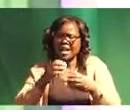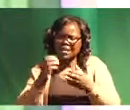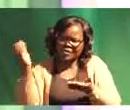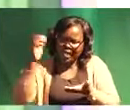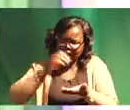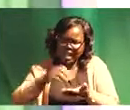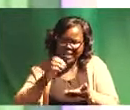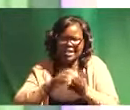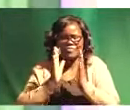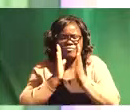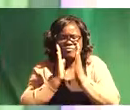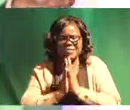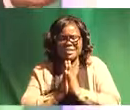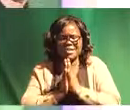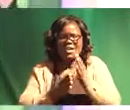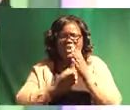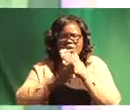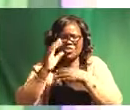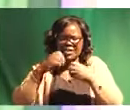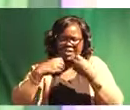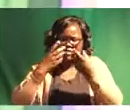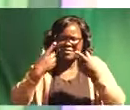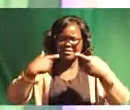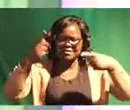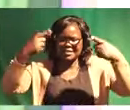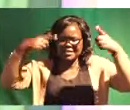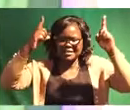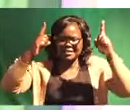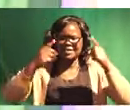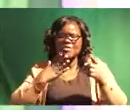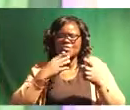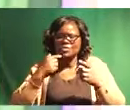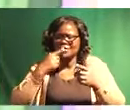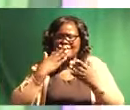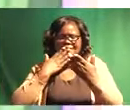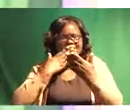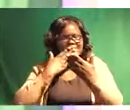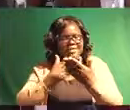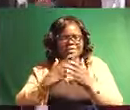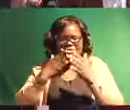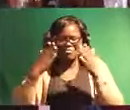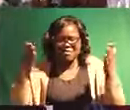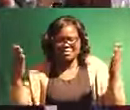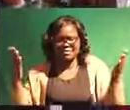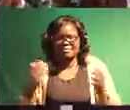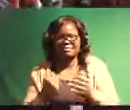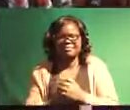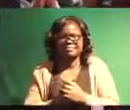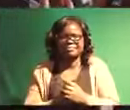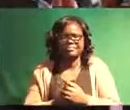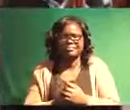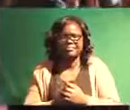mukatuongezea maombi, Mungu akatupatia ushindi. Mimi nataka niseme asante sana.